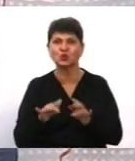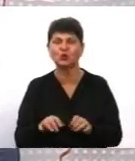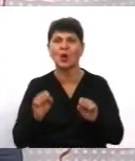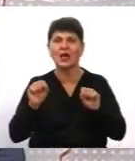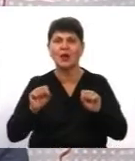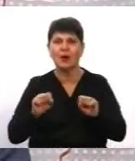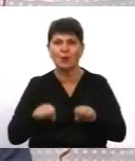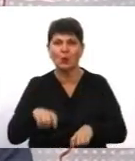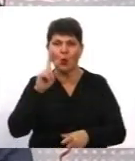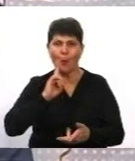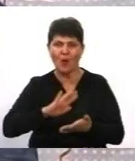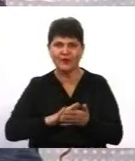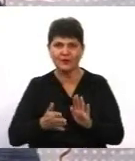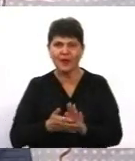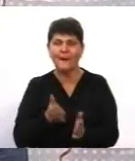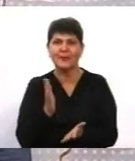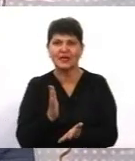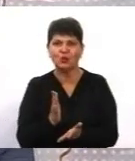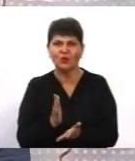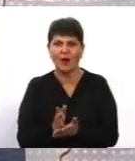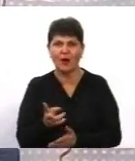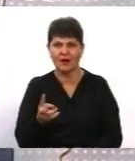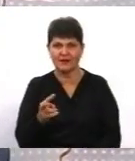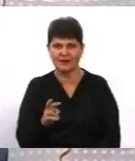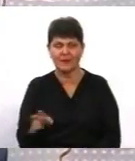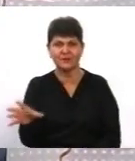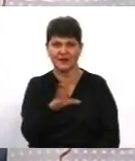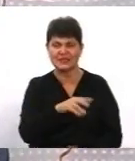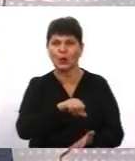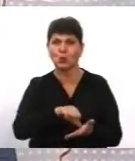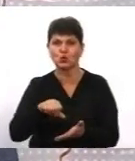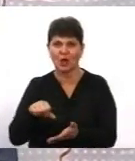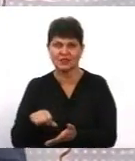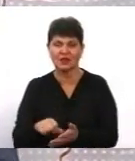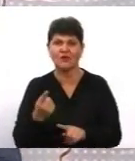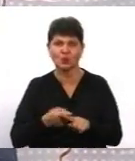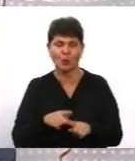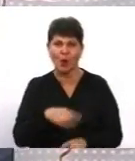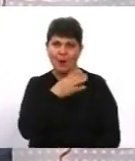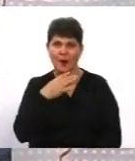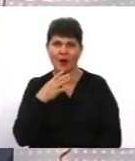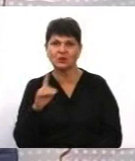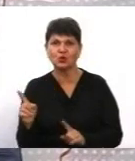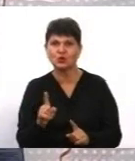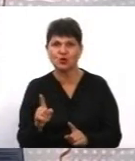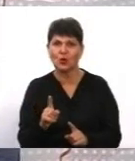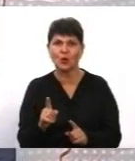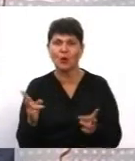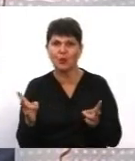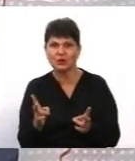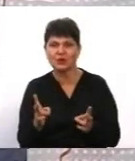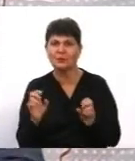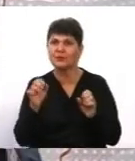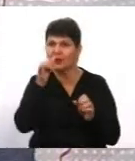комфортніші умови перебування усіх учасників, тому багато чого із того, що хотів, не зміг відвідати,